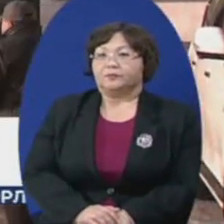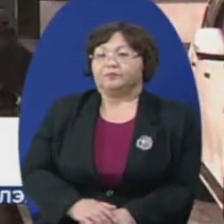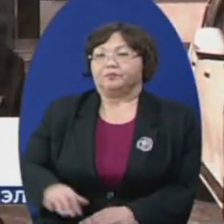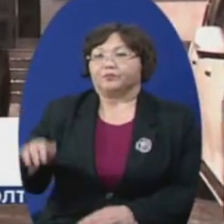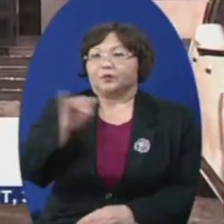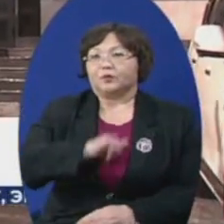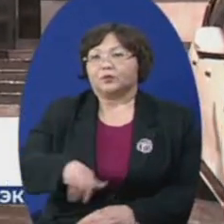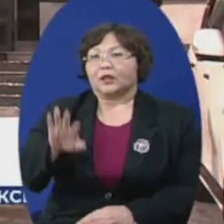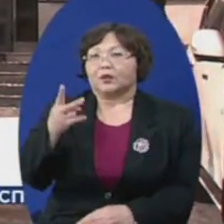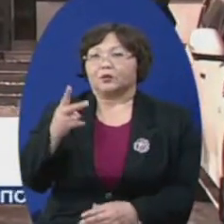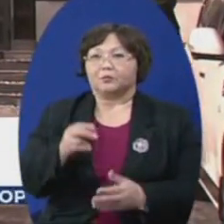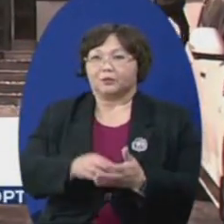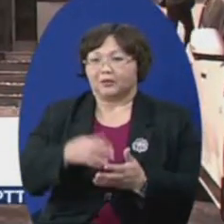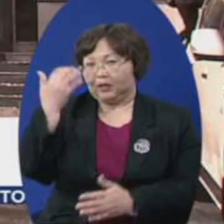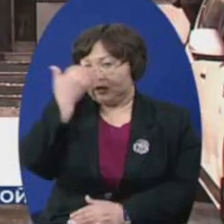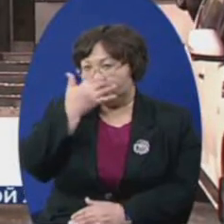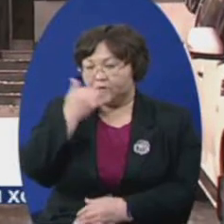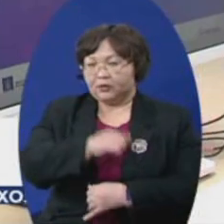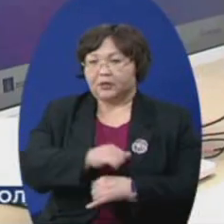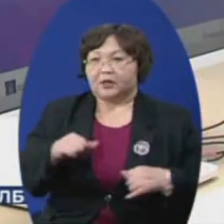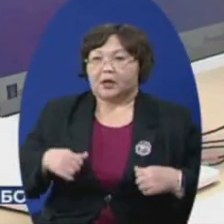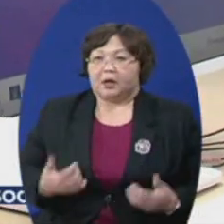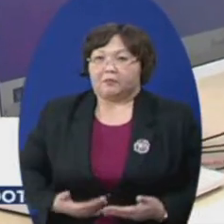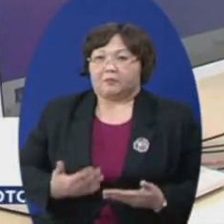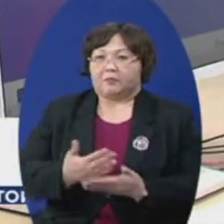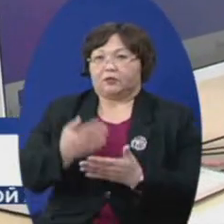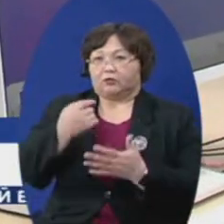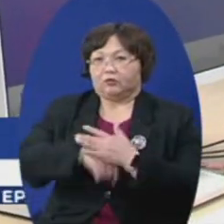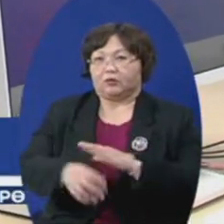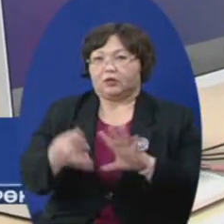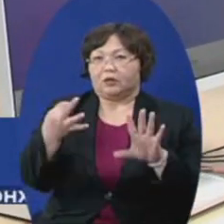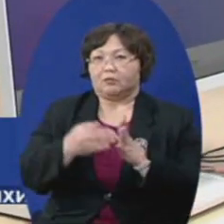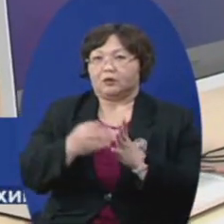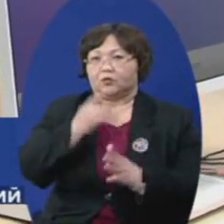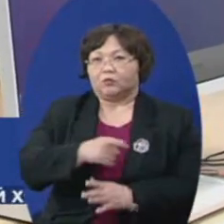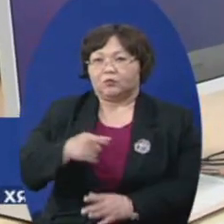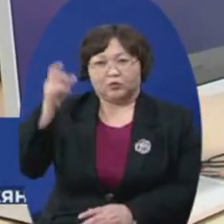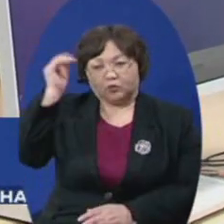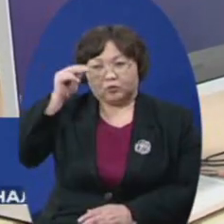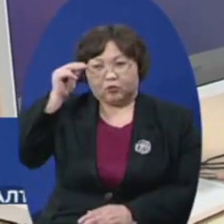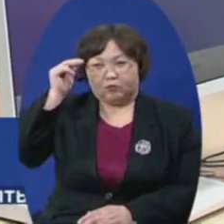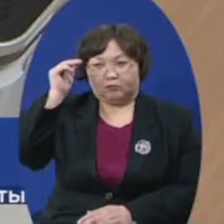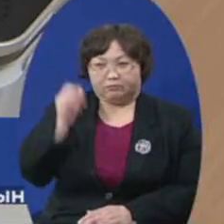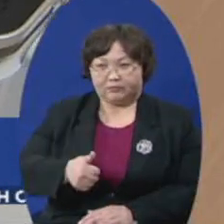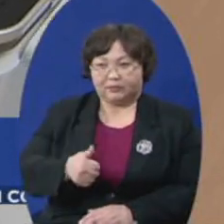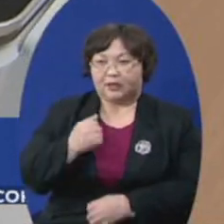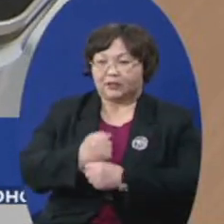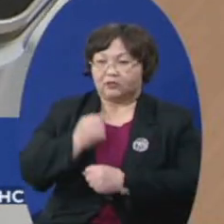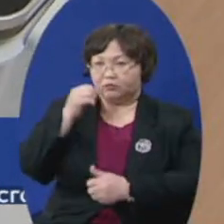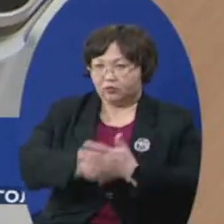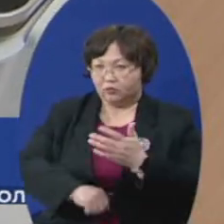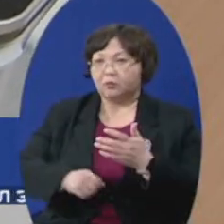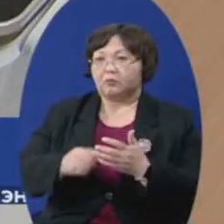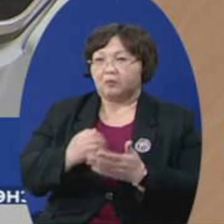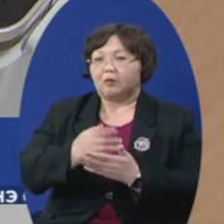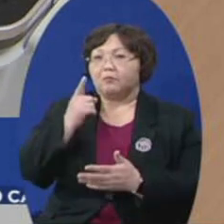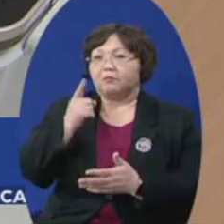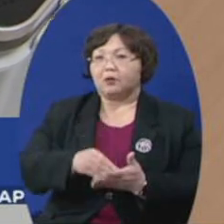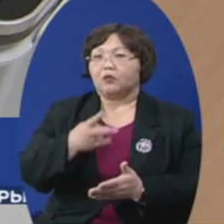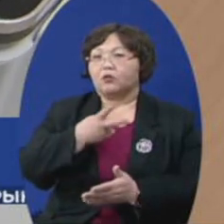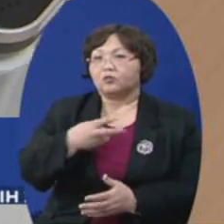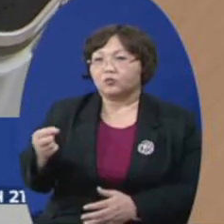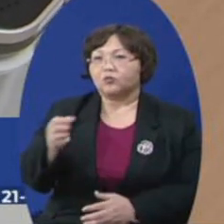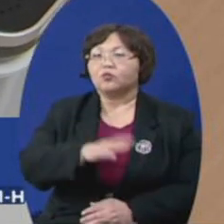Улсын хэмжээнд 12,000 орчим харааны бэрхшээлтэй иргэн бий. Үүнээс 8,000 орчим нь суралцаж ажил хөдөлмөр эрхэлдэг бол 1,200 гаруй нь хүүхэд